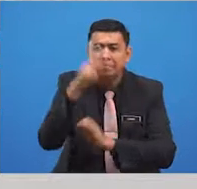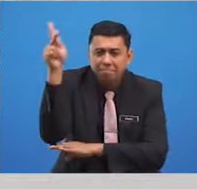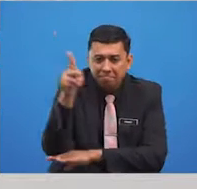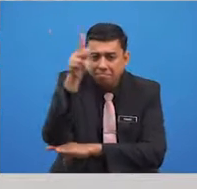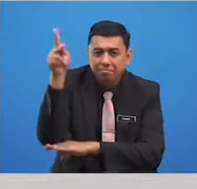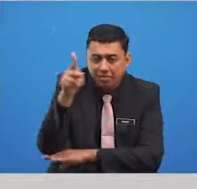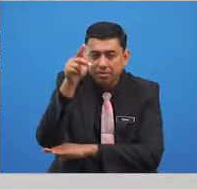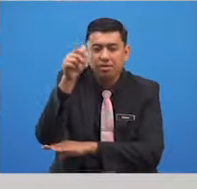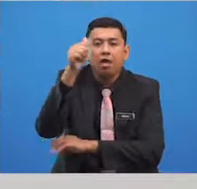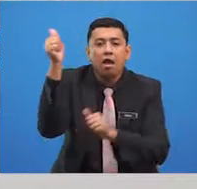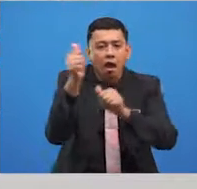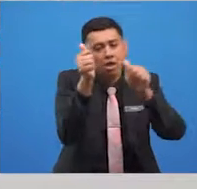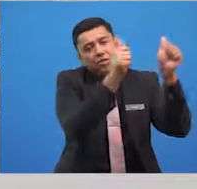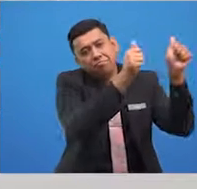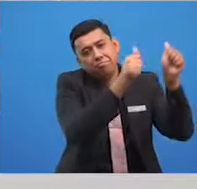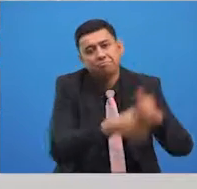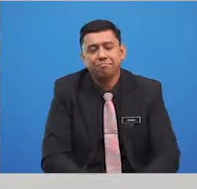angin.